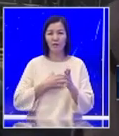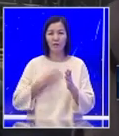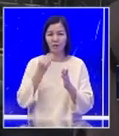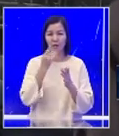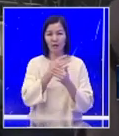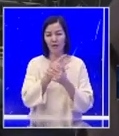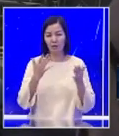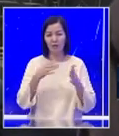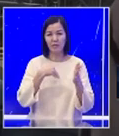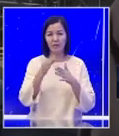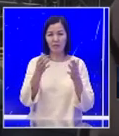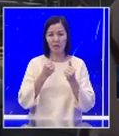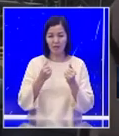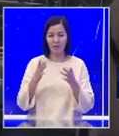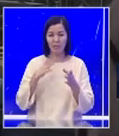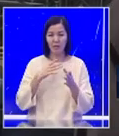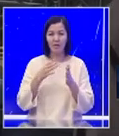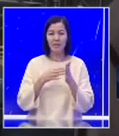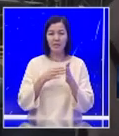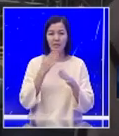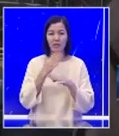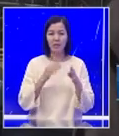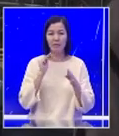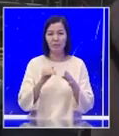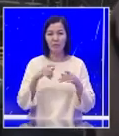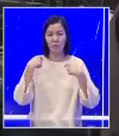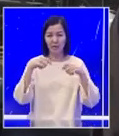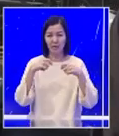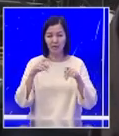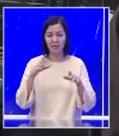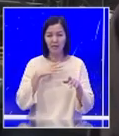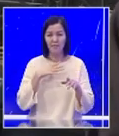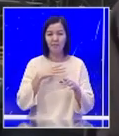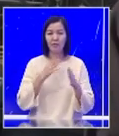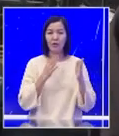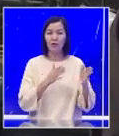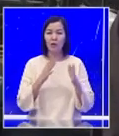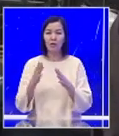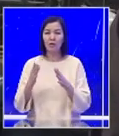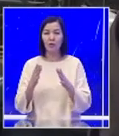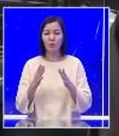алынған болатын. Қазіргі таңда оның 8,5 мың тоннадан астамы сатылды. Біздің тұрақтандыру қорында